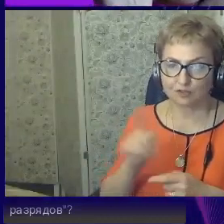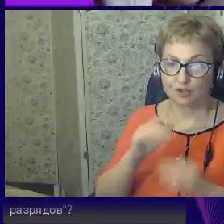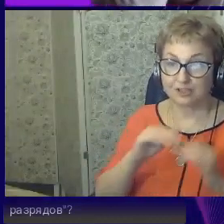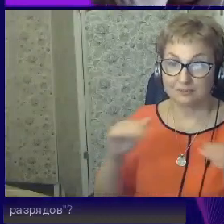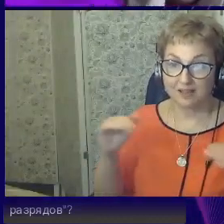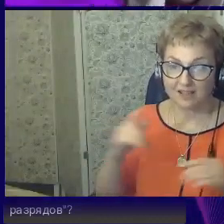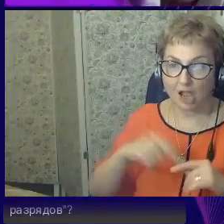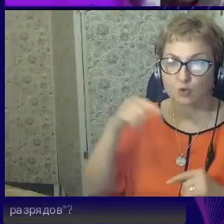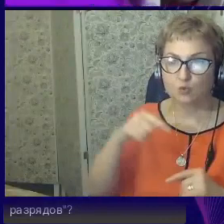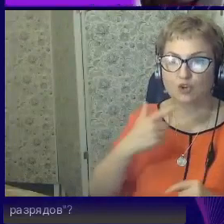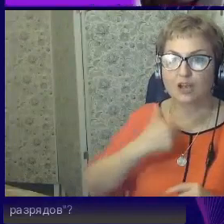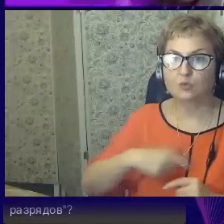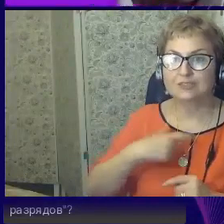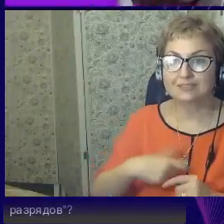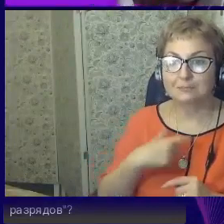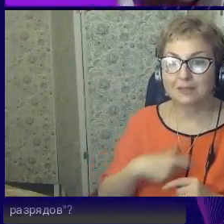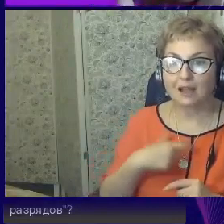что ребята ощущают себя